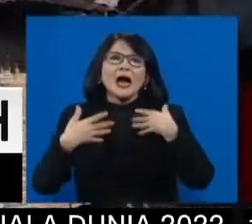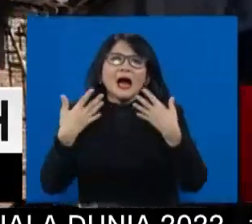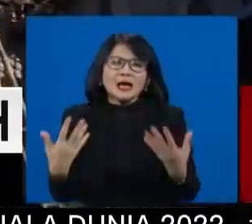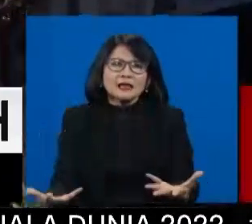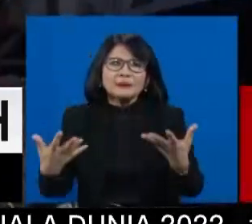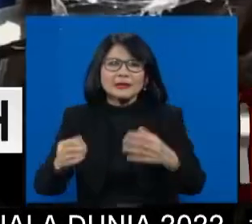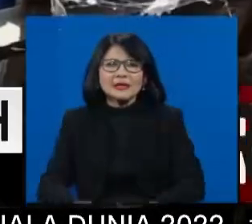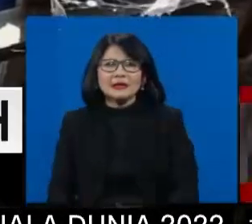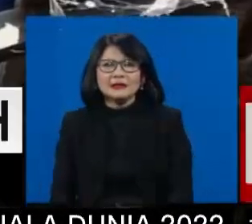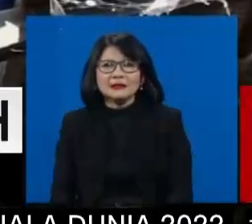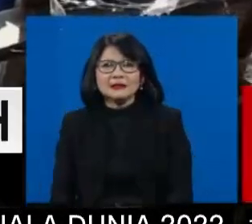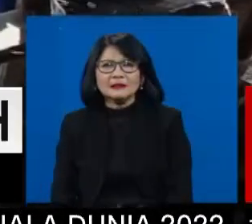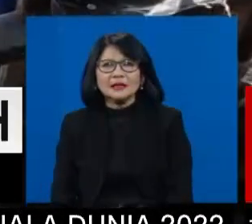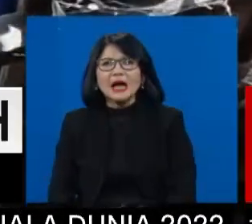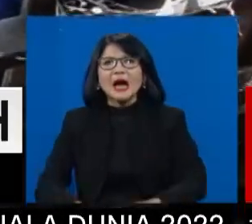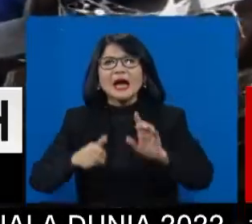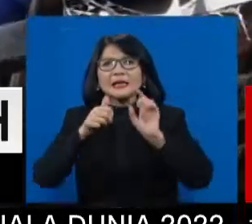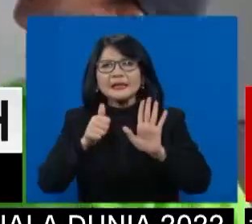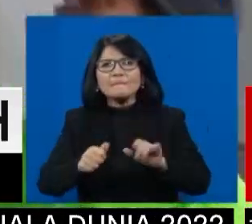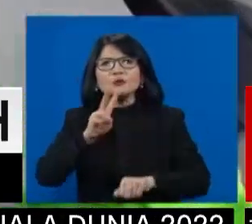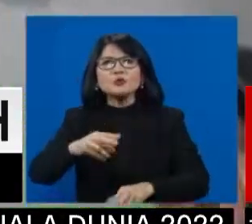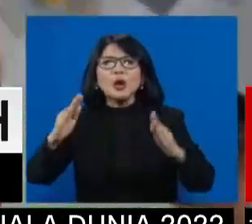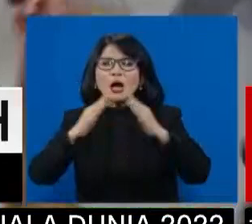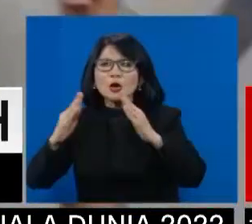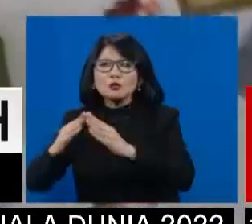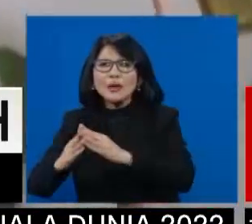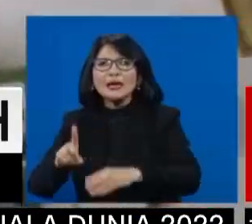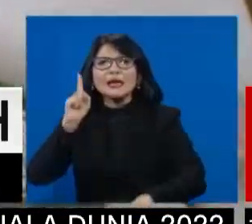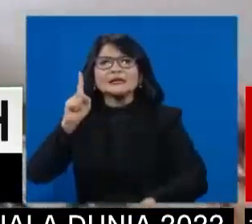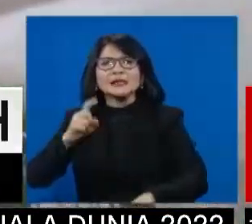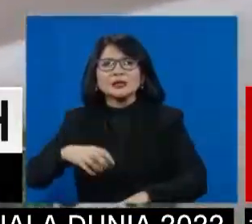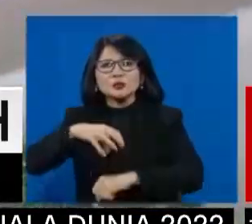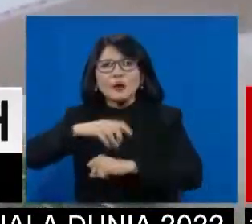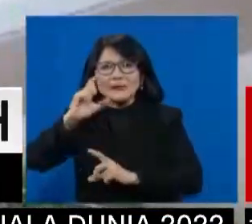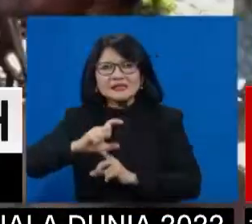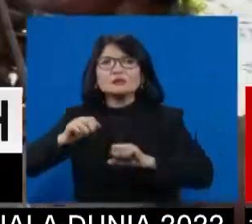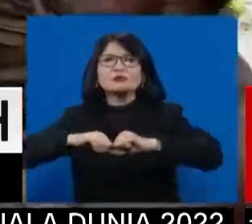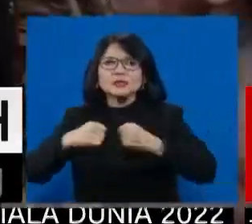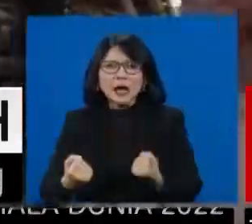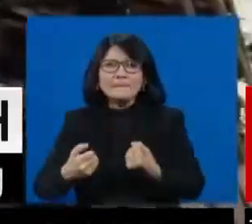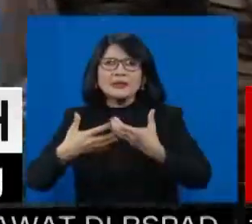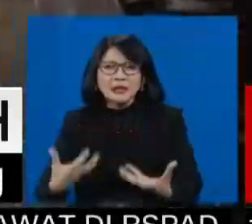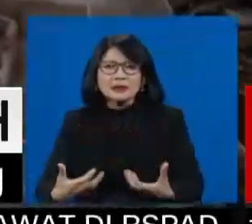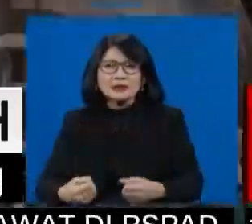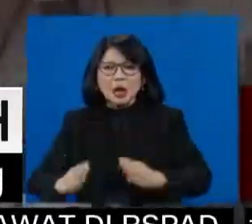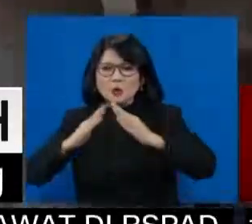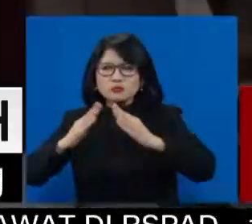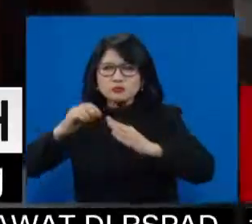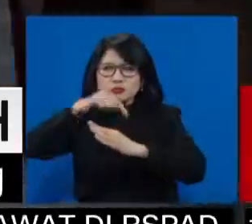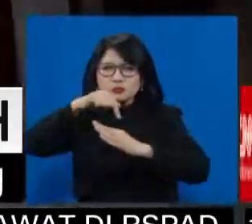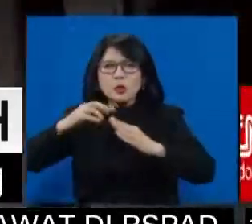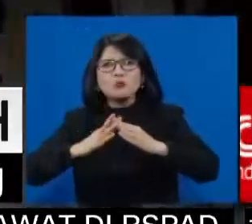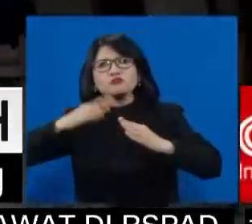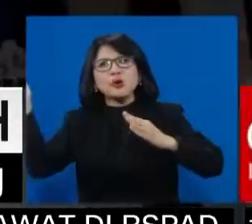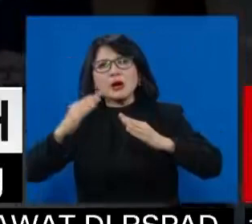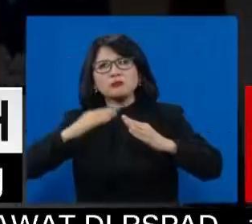angin puting beliung ini, setidaknya 62 rumah warga serta sebuah masjid mengalami kerusakan. Atap bangunan berupa genting dan